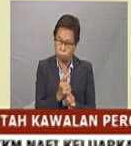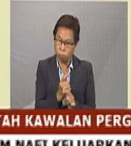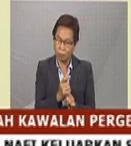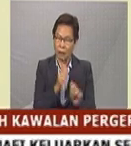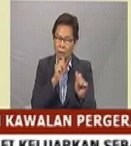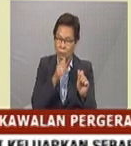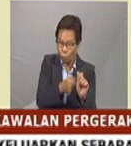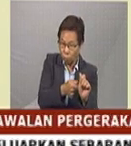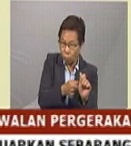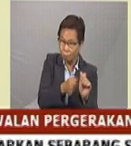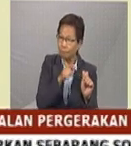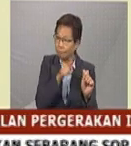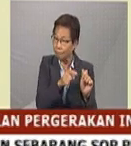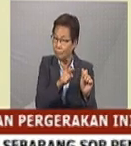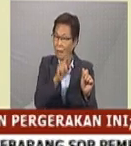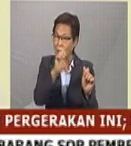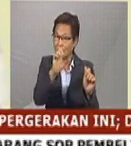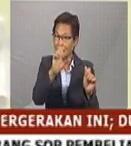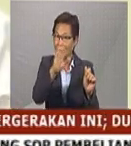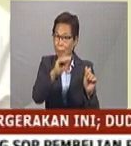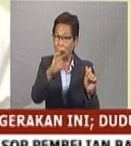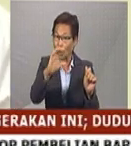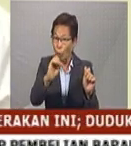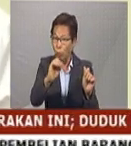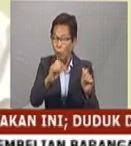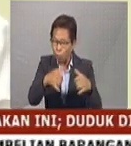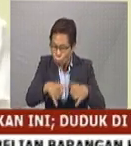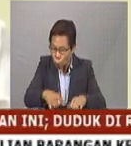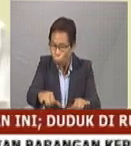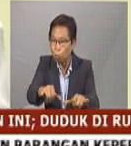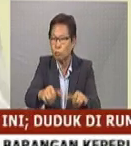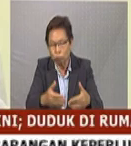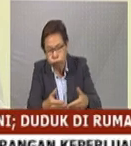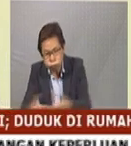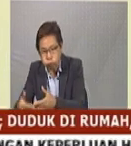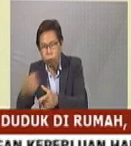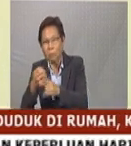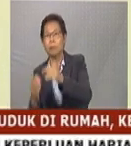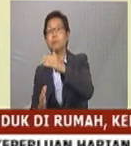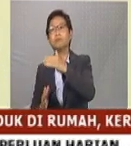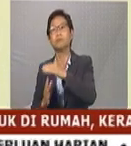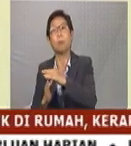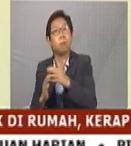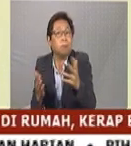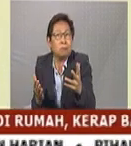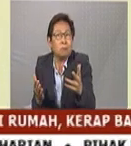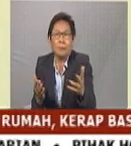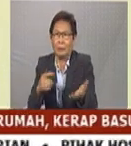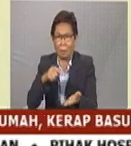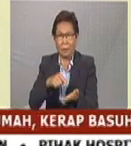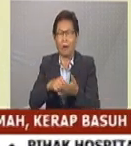terus dilanjutkan ataupun perintah ini akan terhenti. Kerana ianya bergantung kepada kita sama ada